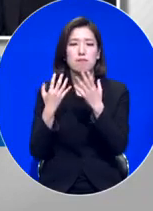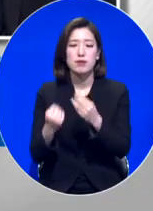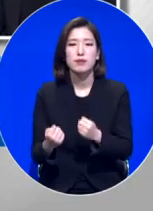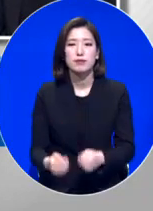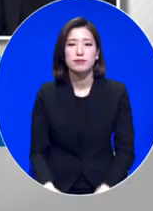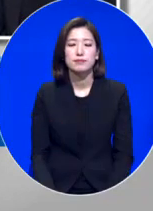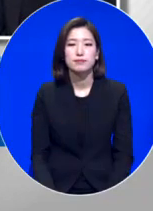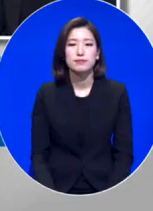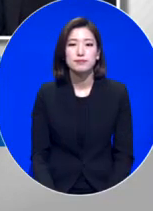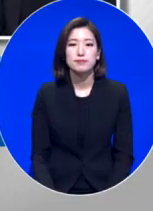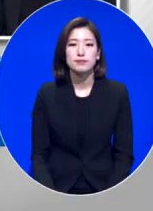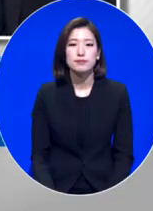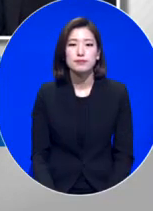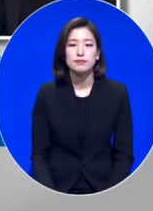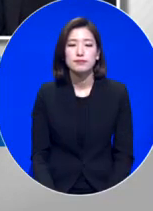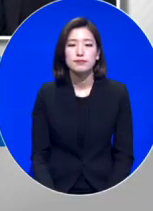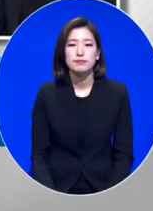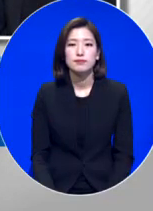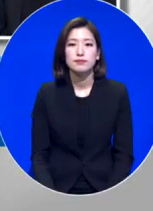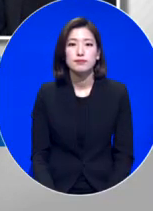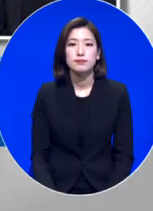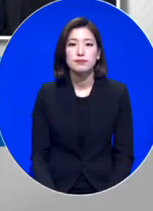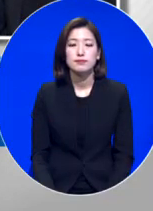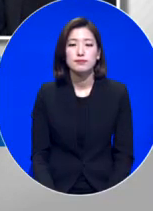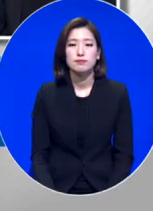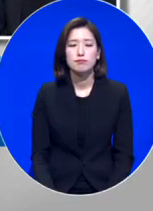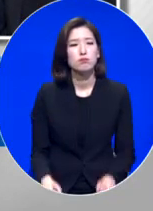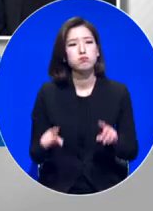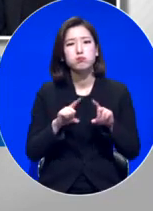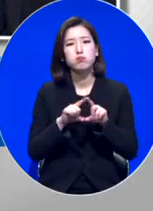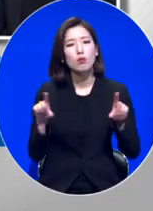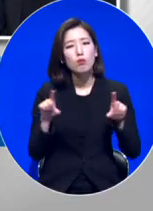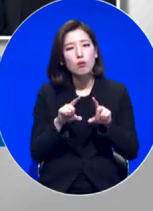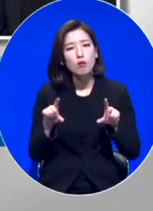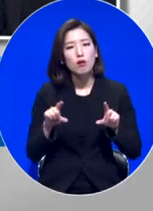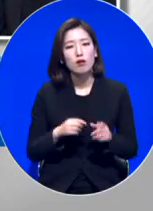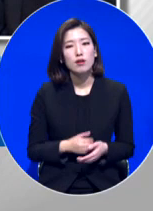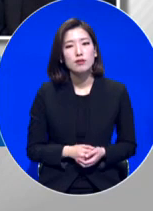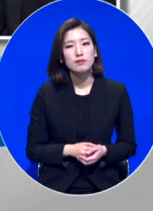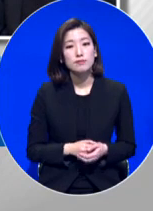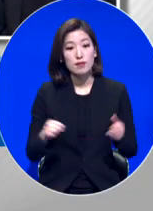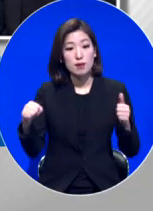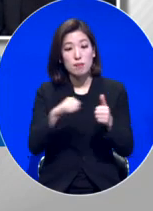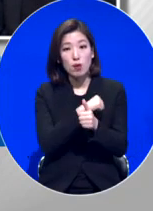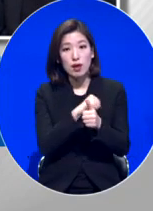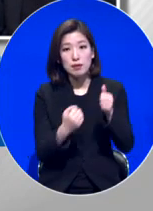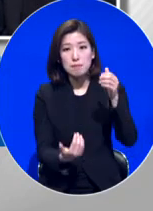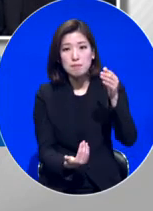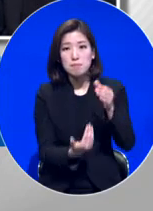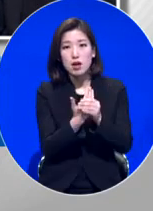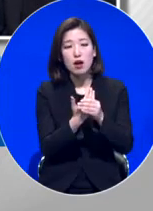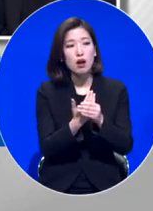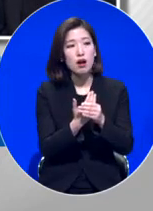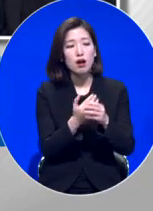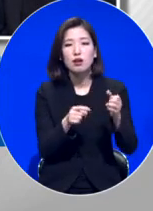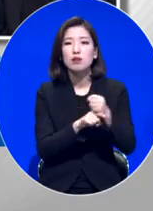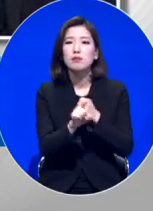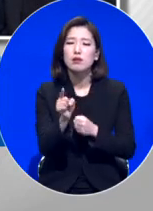41% 정도 된다고 보시면 되겠습니다. 보통 이제 이렇게 폭행 사건이 많이 일어나는